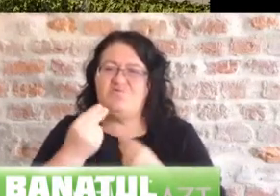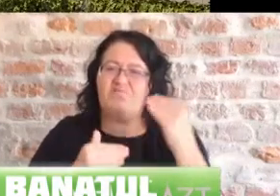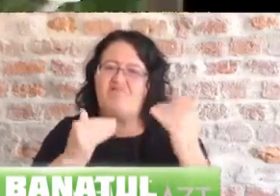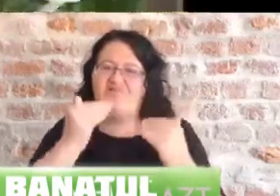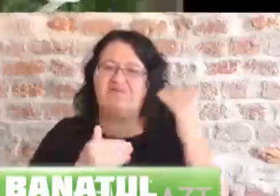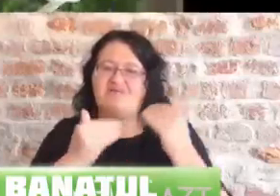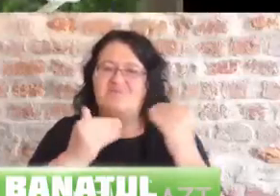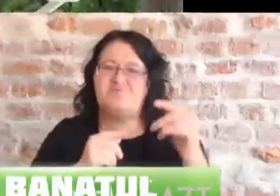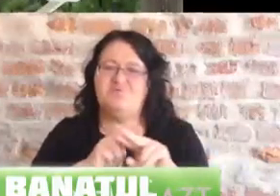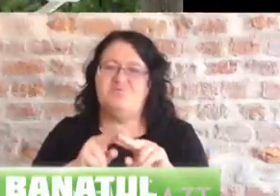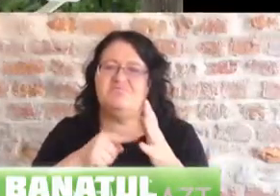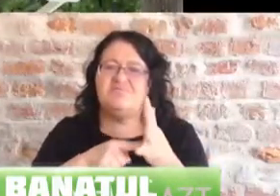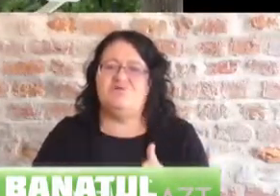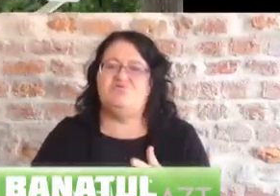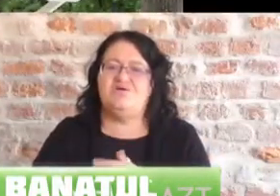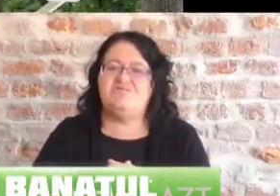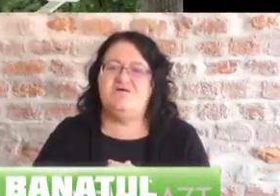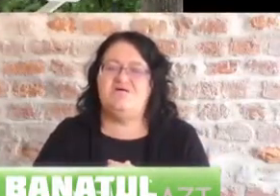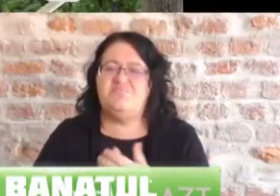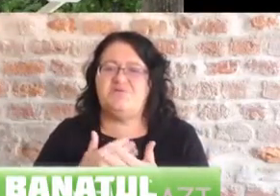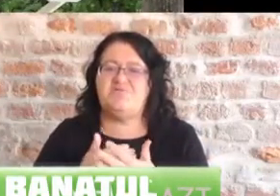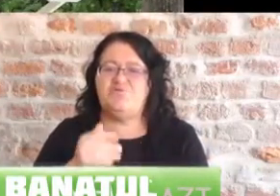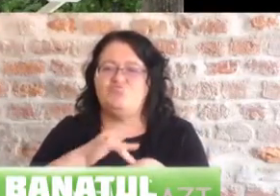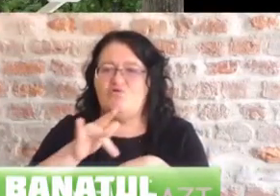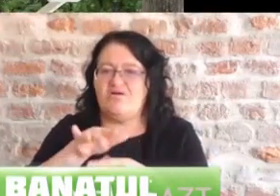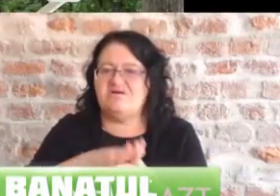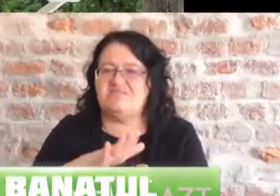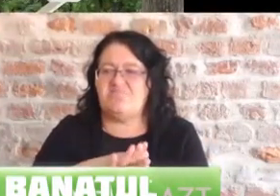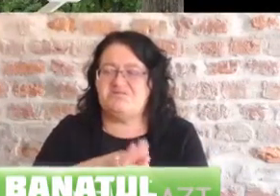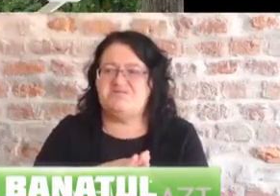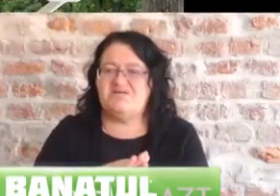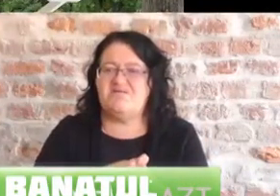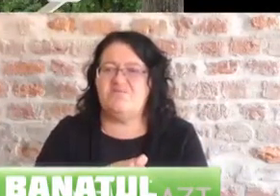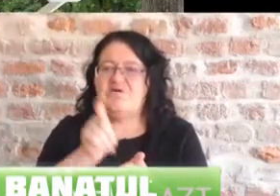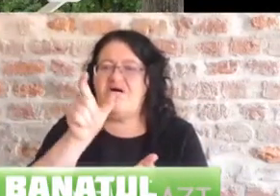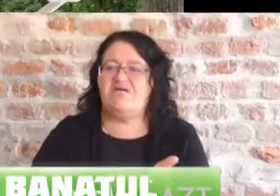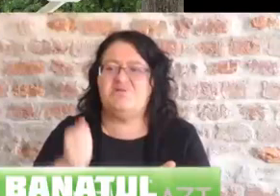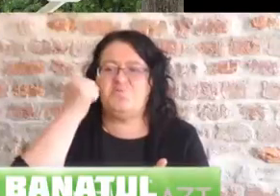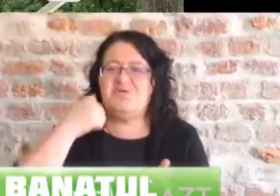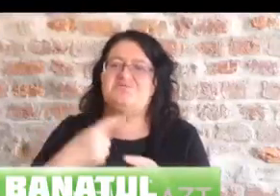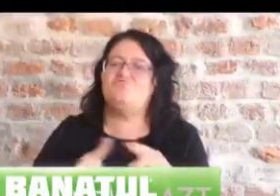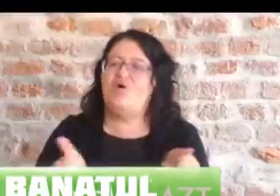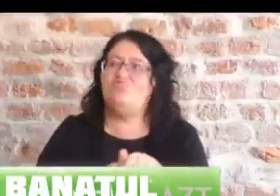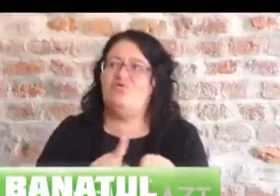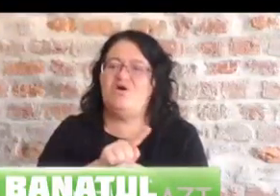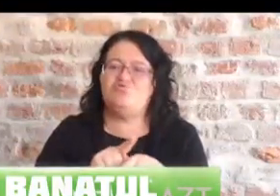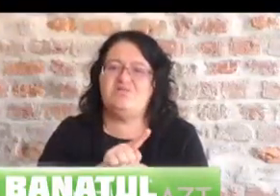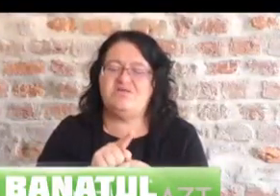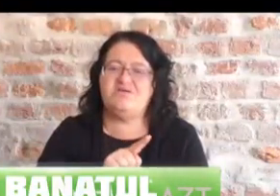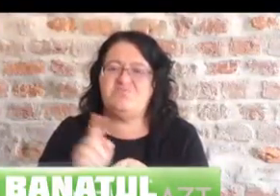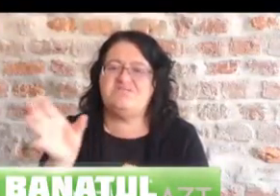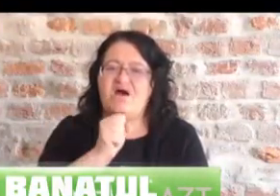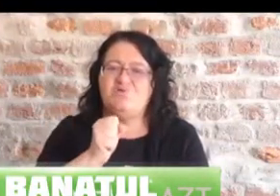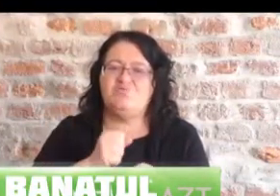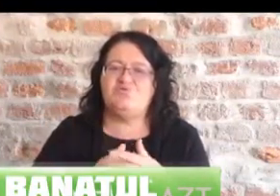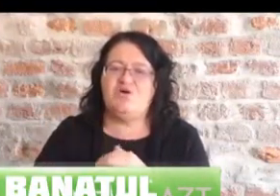în această, între atitudinea asta de a încerca să păstrăm caracterul pieței, dar în același timp să